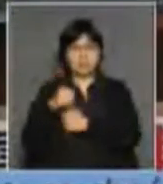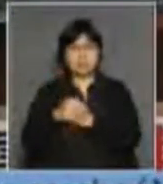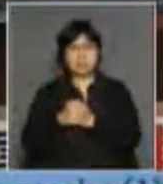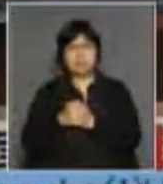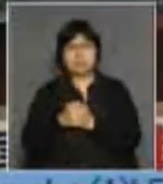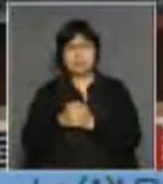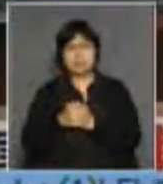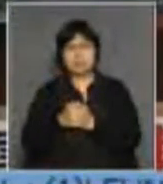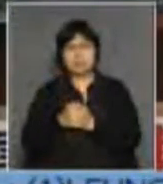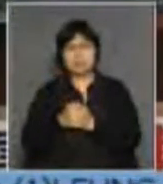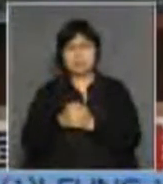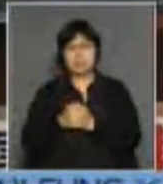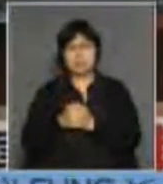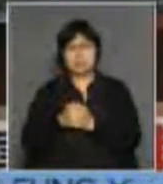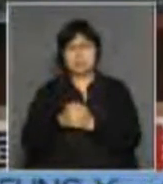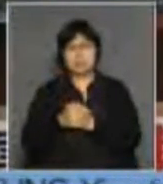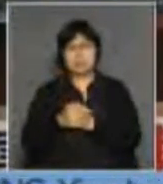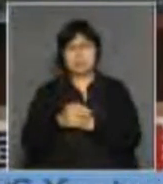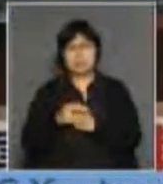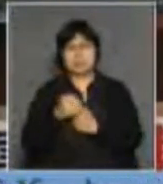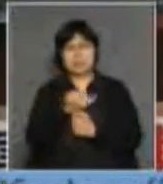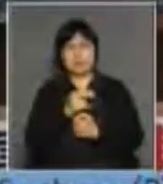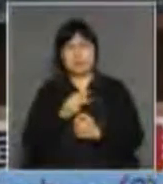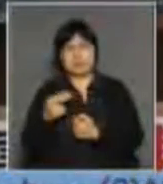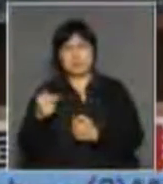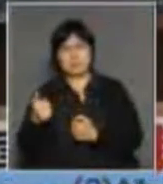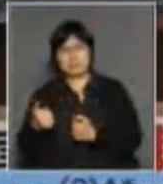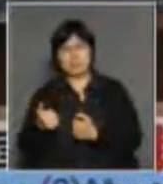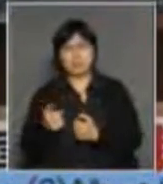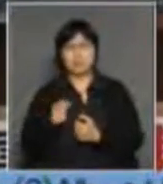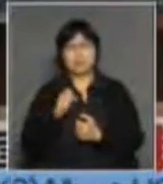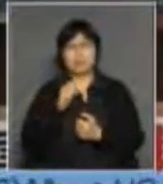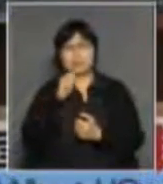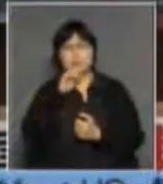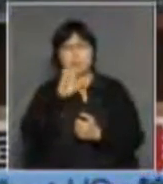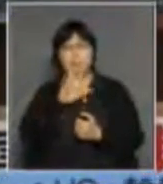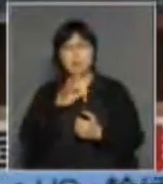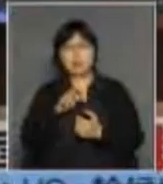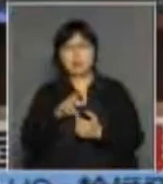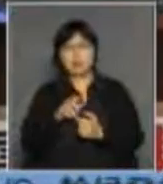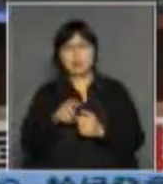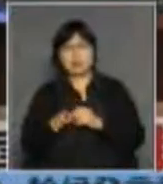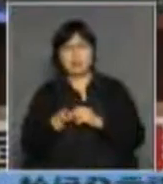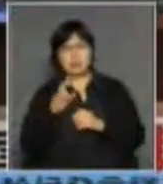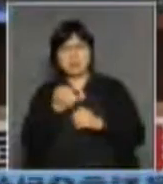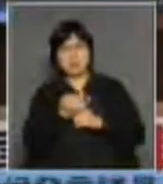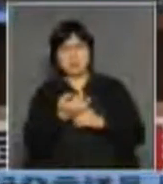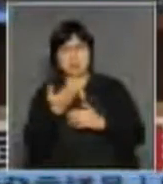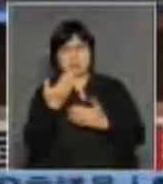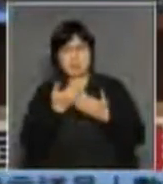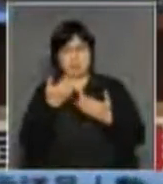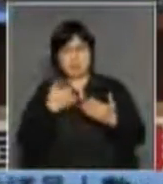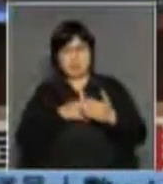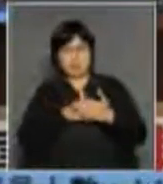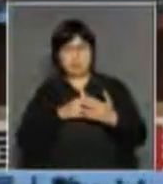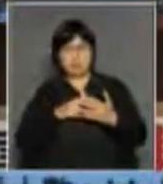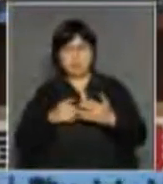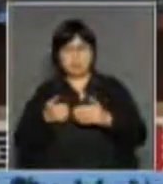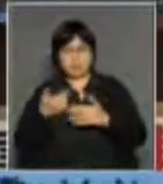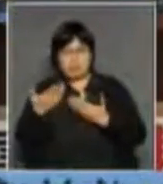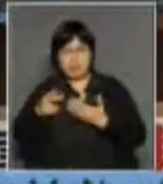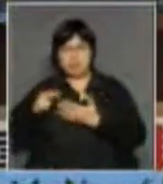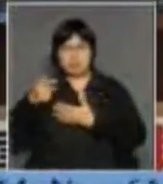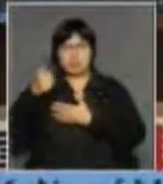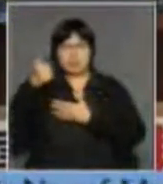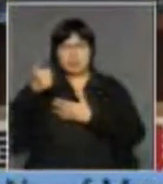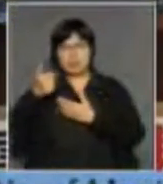用改邪歸正那些字眼，我就會用棄暗投明。話今晚的分